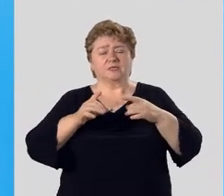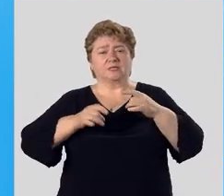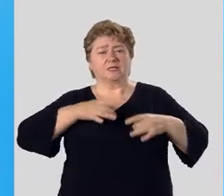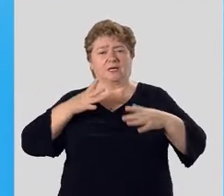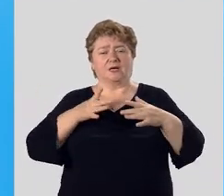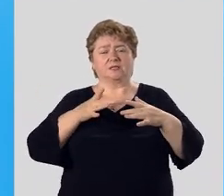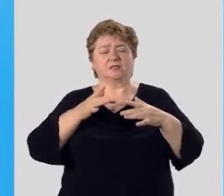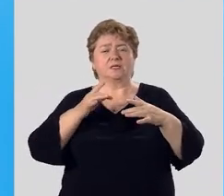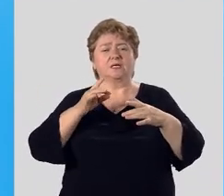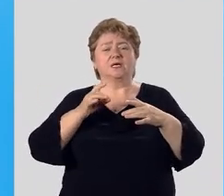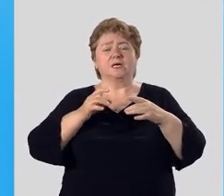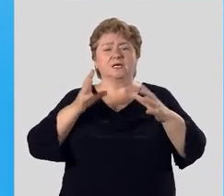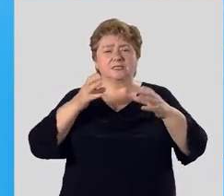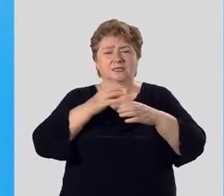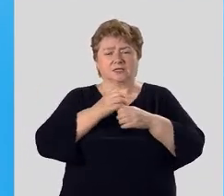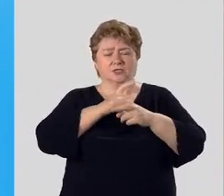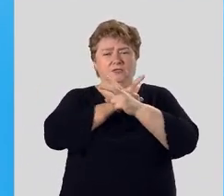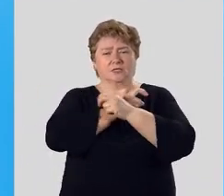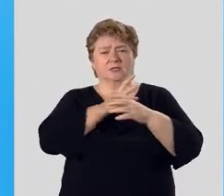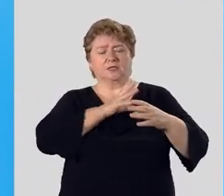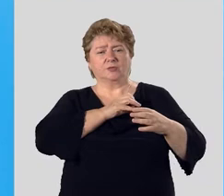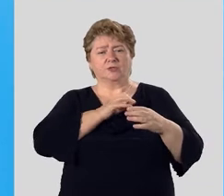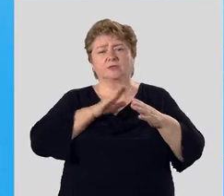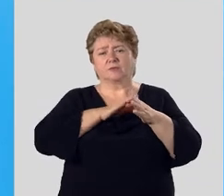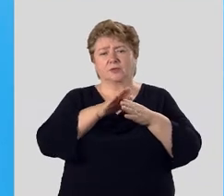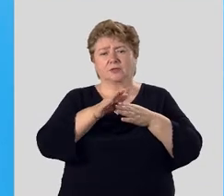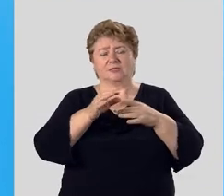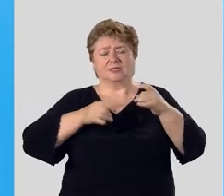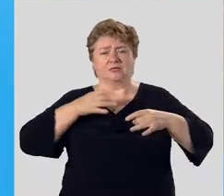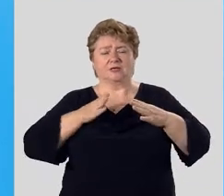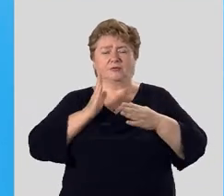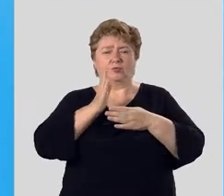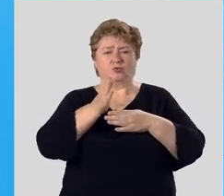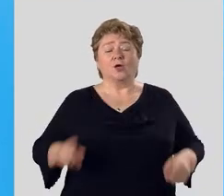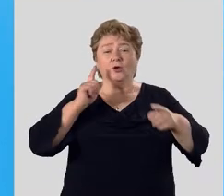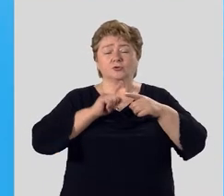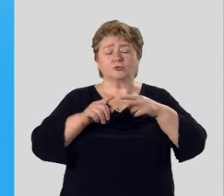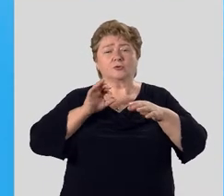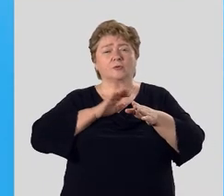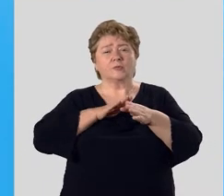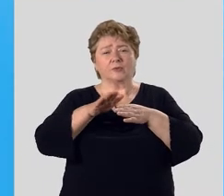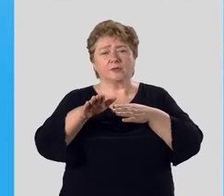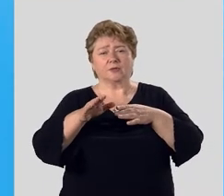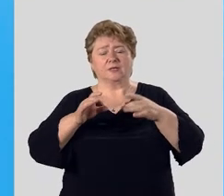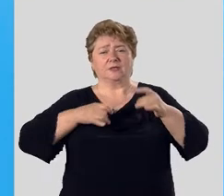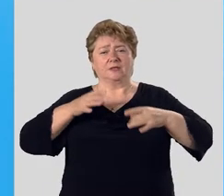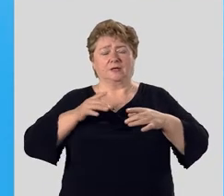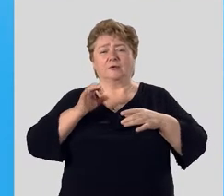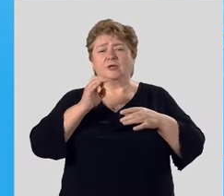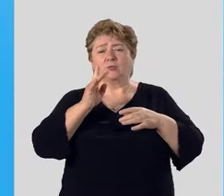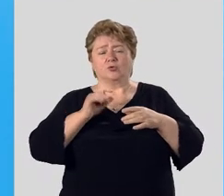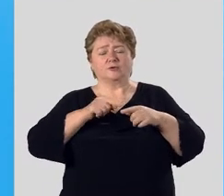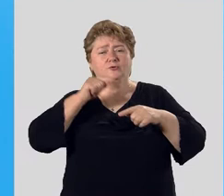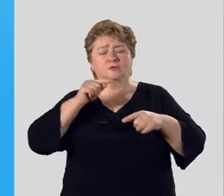реакции, например, сокращение скелетных мышц, обеспечиваются нервным путем. Скорость проведения нервного импульса